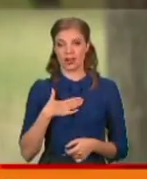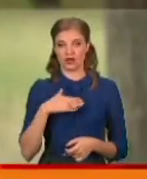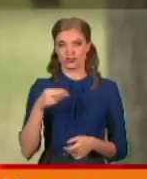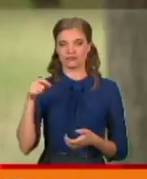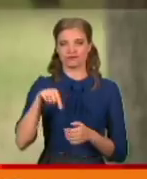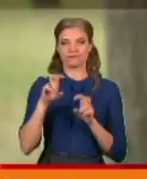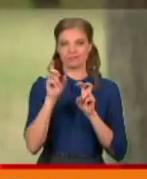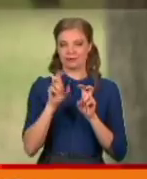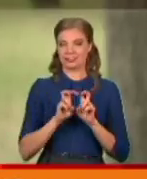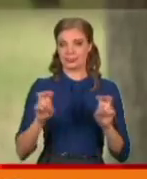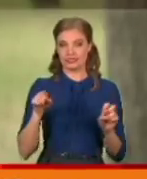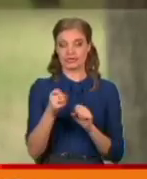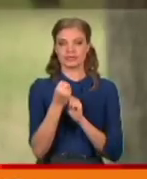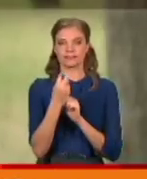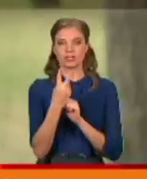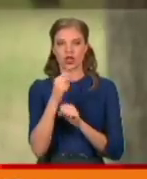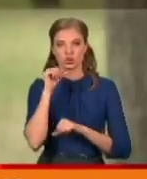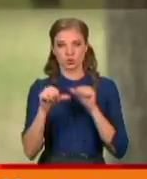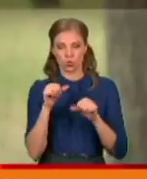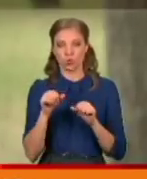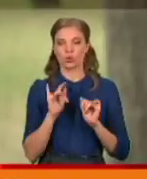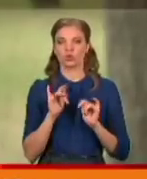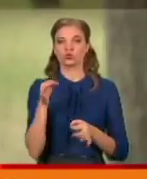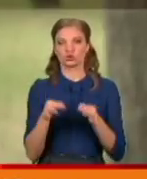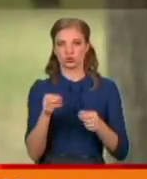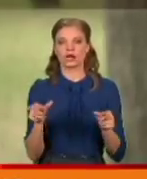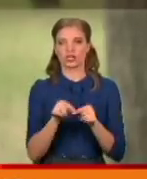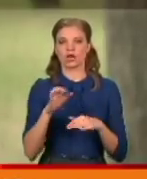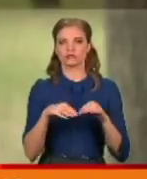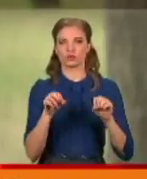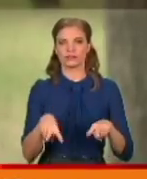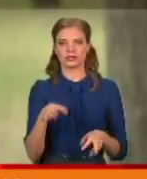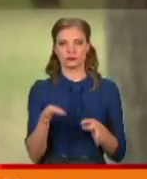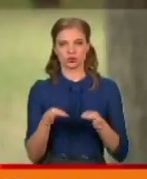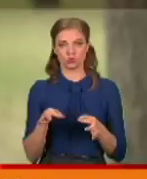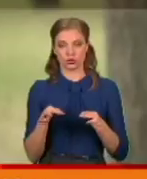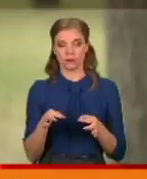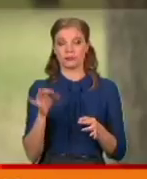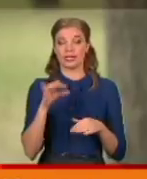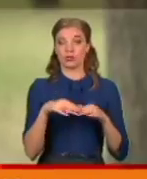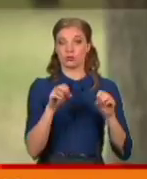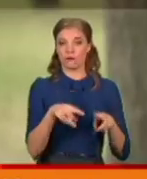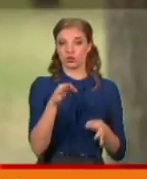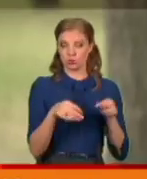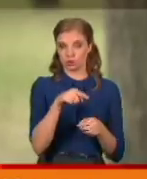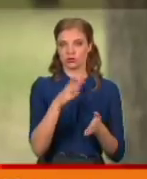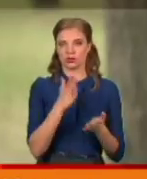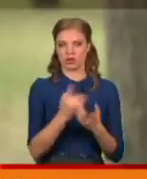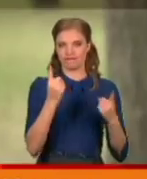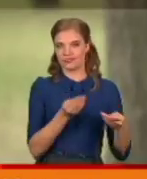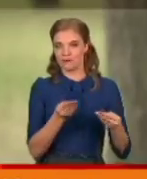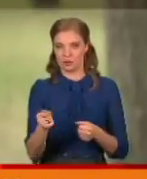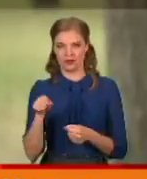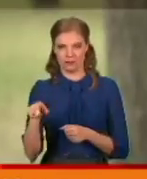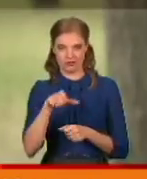які по закону з 2012 року, вони судять разом із професійними суддями. І професійні судді мають неабиякий вплив